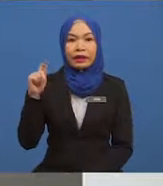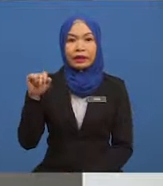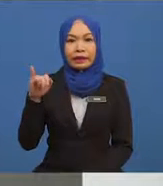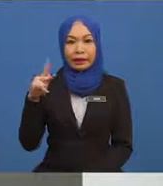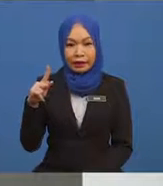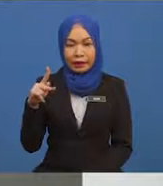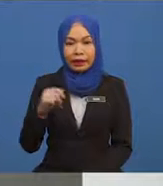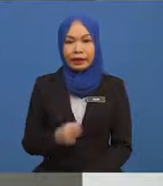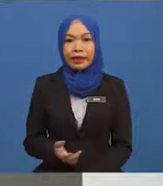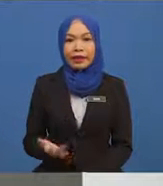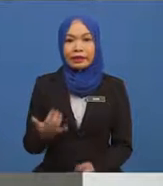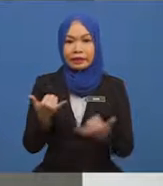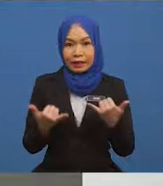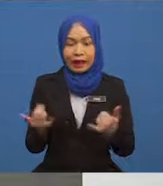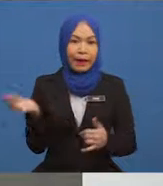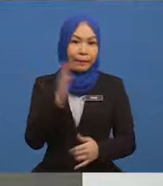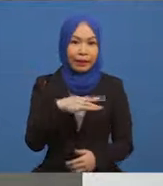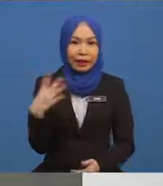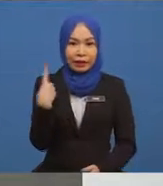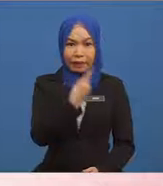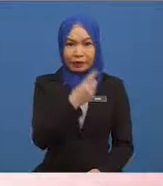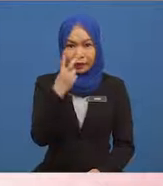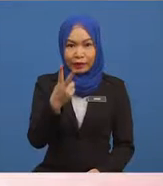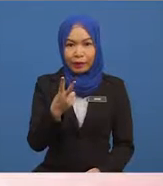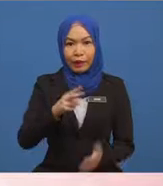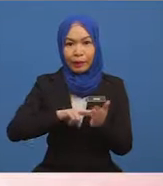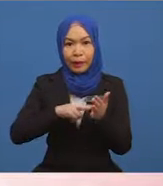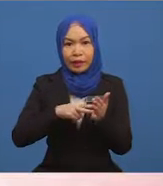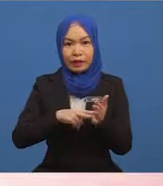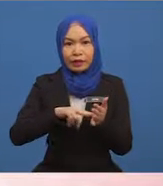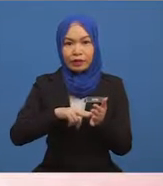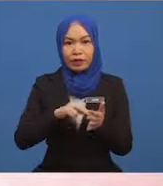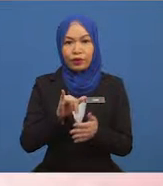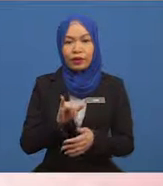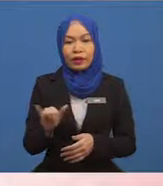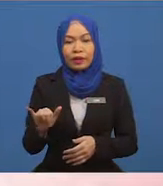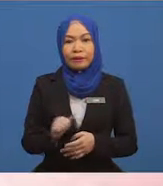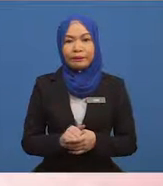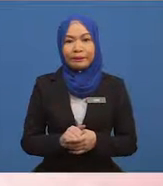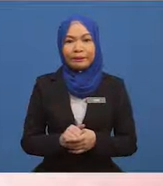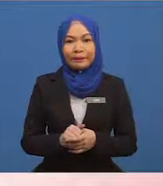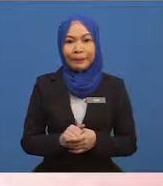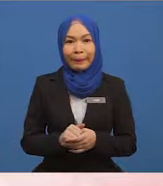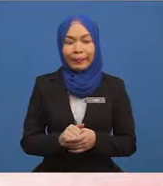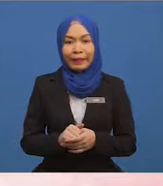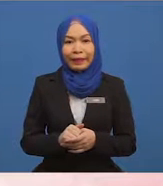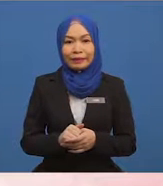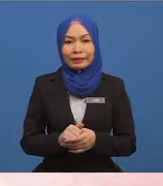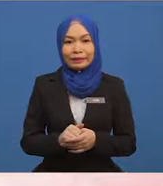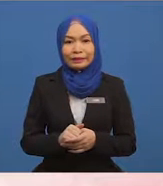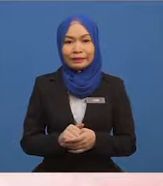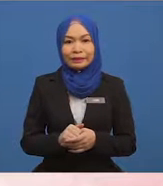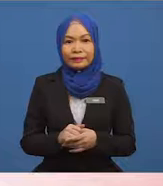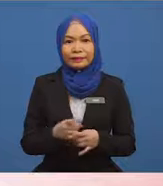lihat apakah yang dimaksudkan dengan fermentasi alkohol. Fermentasi